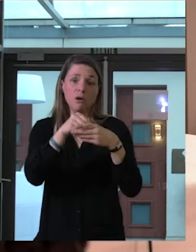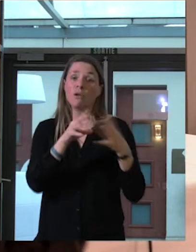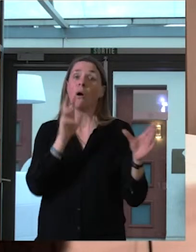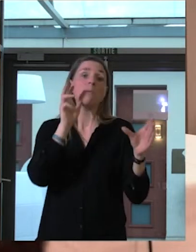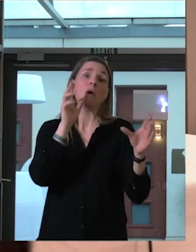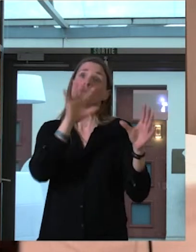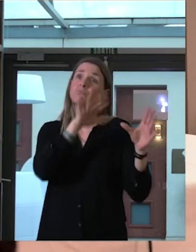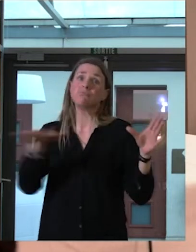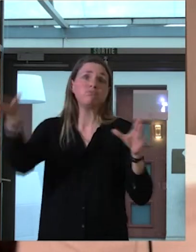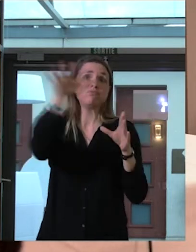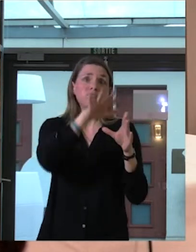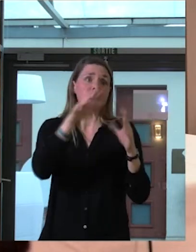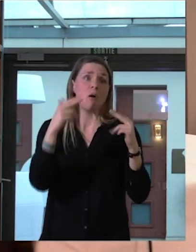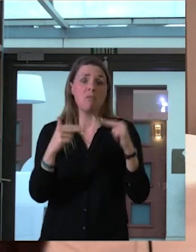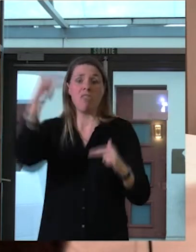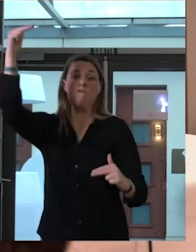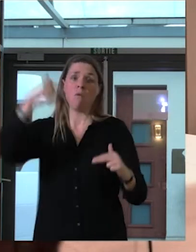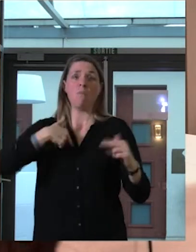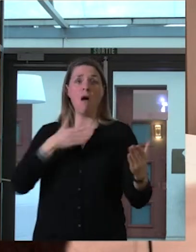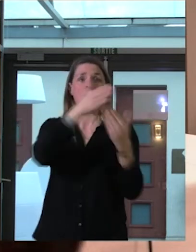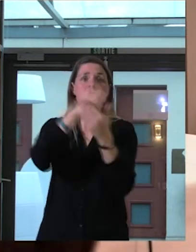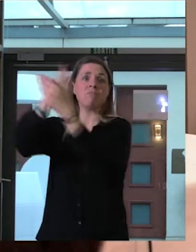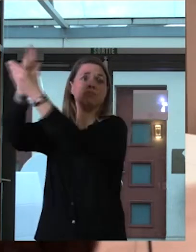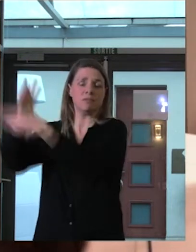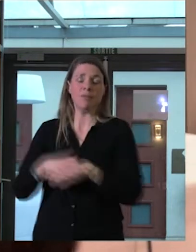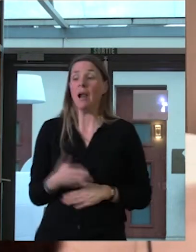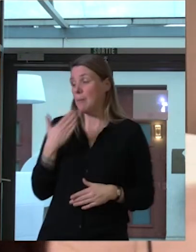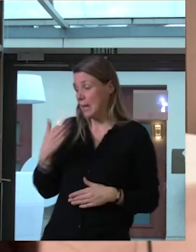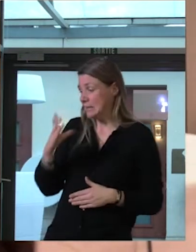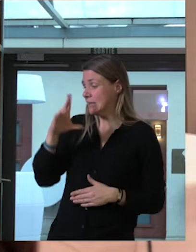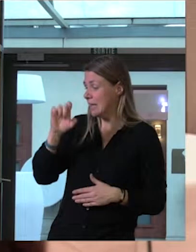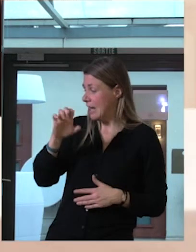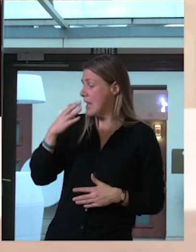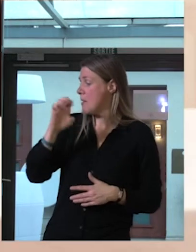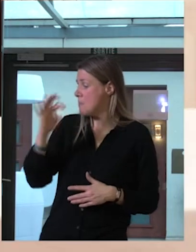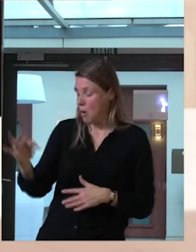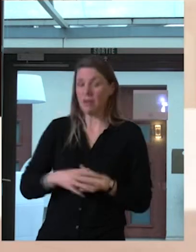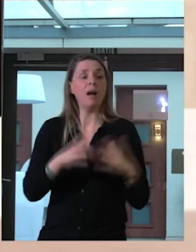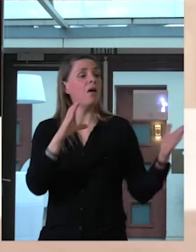peu toutes les échelles. Merci Clément. Cathy.